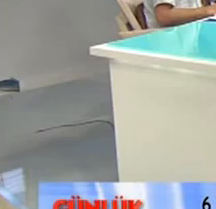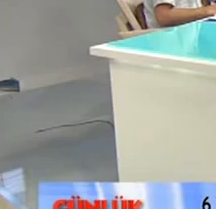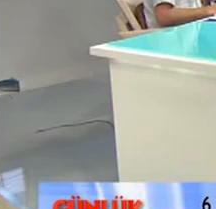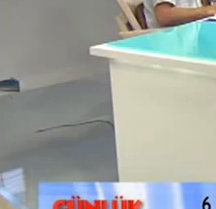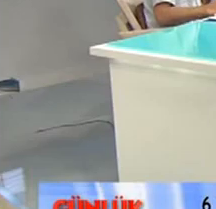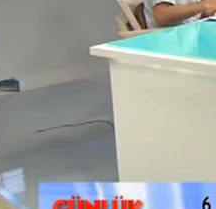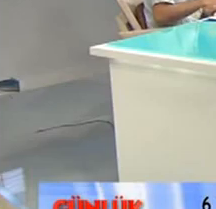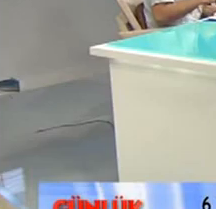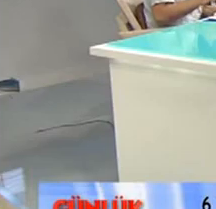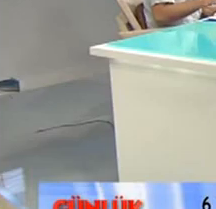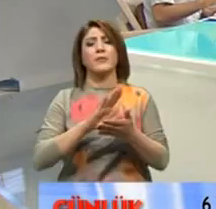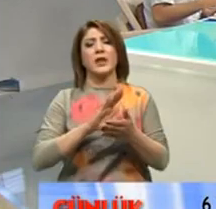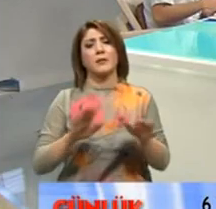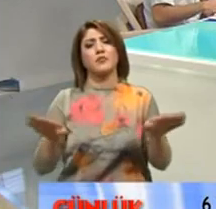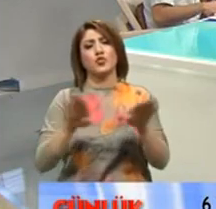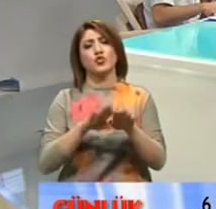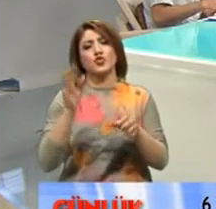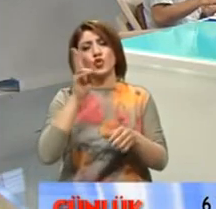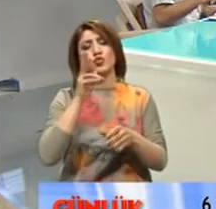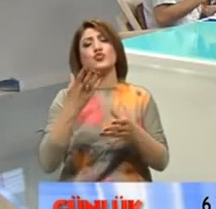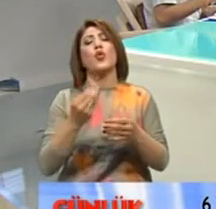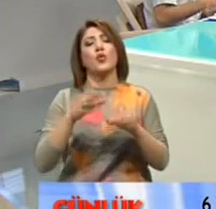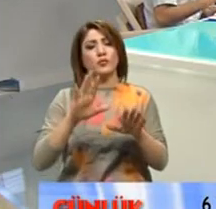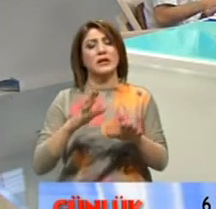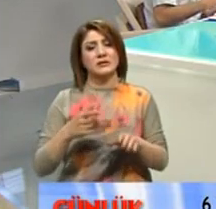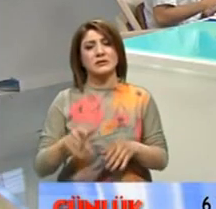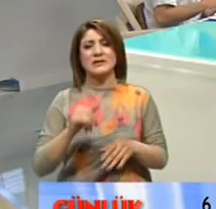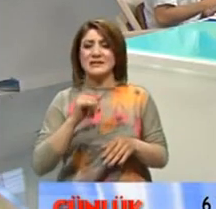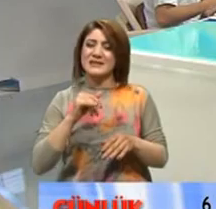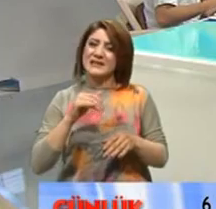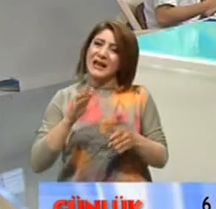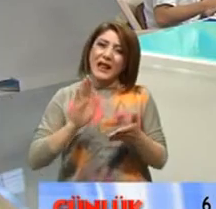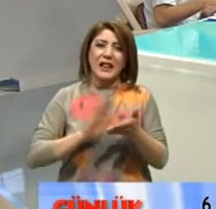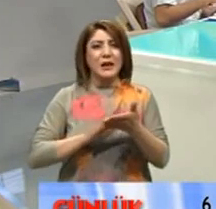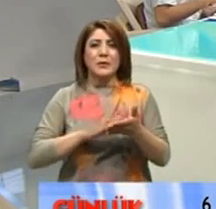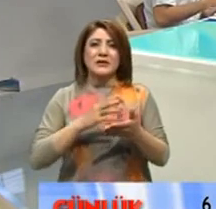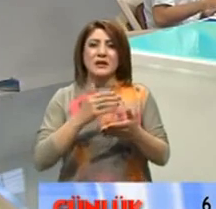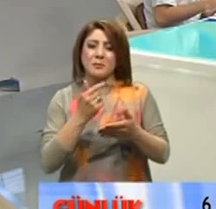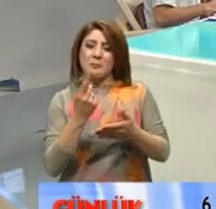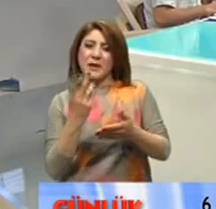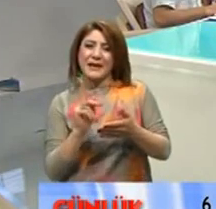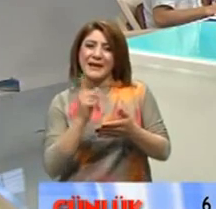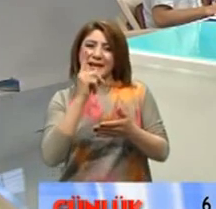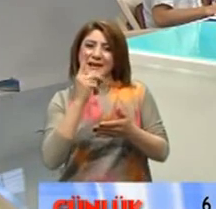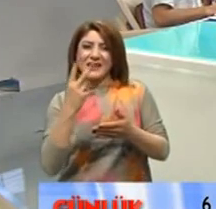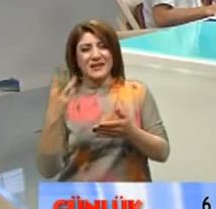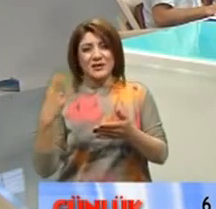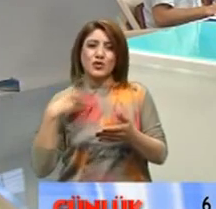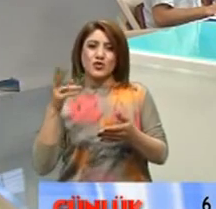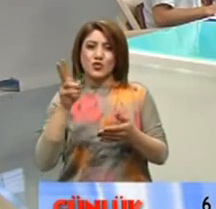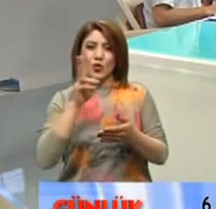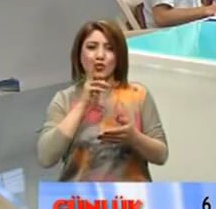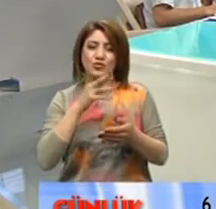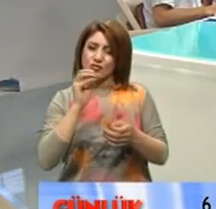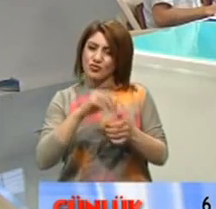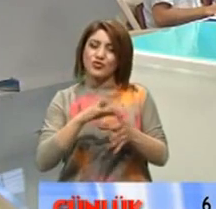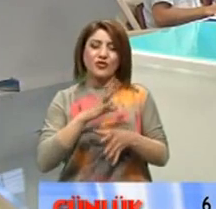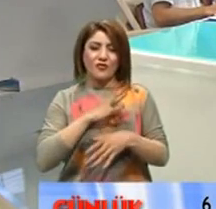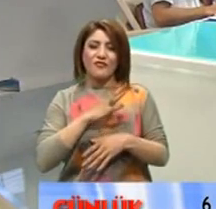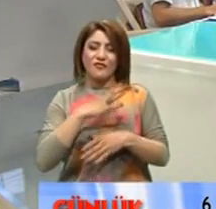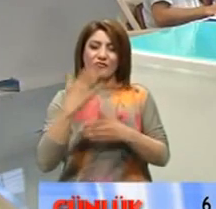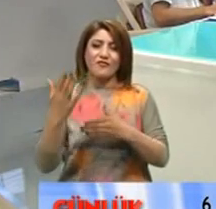Henüz tamamlamadık. Yani nihai sonuçlarımız tabii ki yok ama elimizde bazı ilk sonuçlar var. Onlar hakkında bir şeyler söyleyebiliriz.